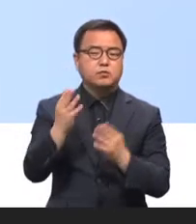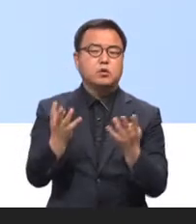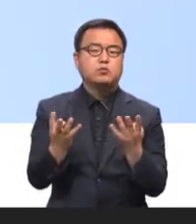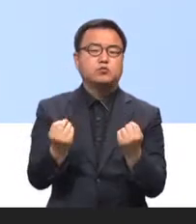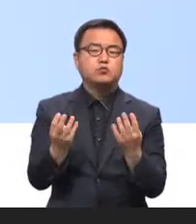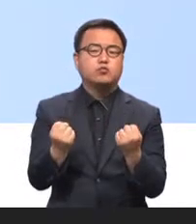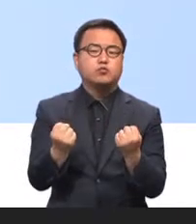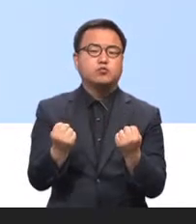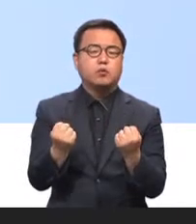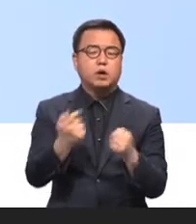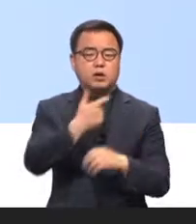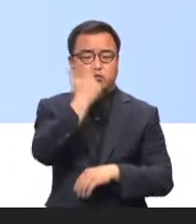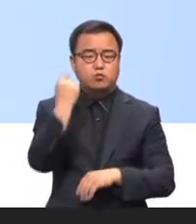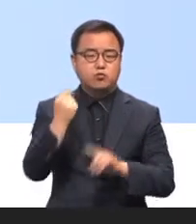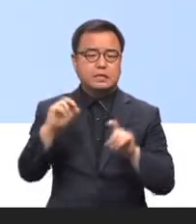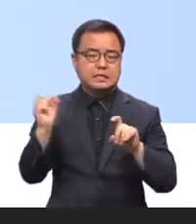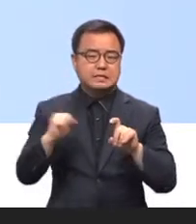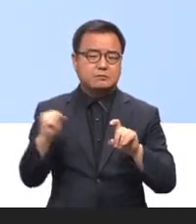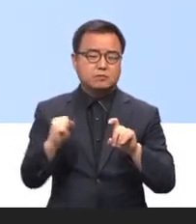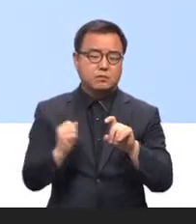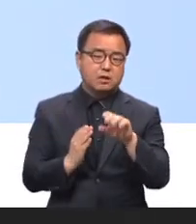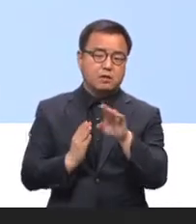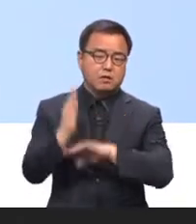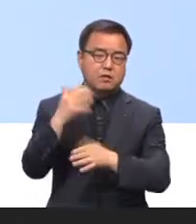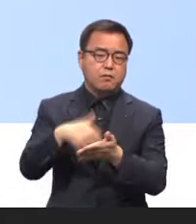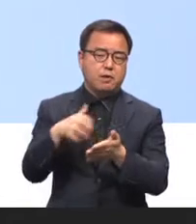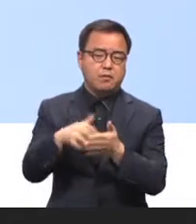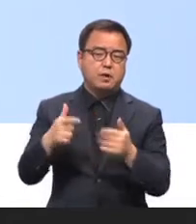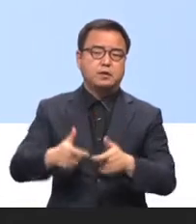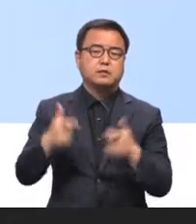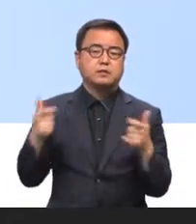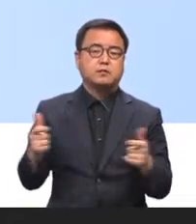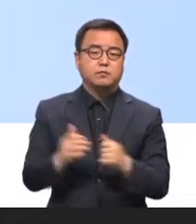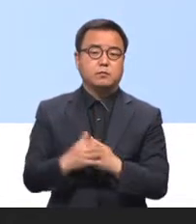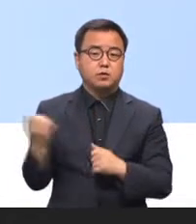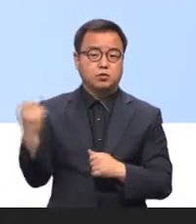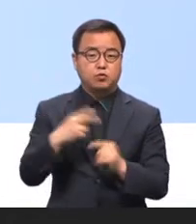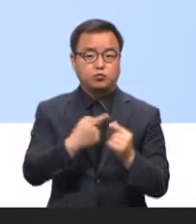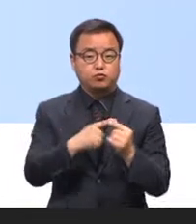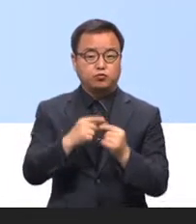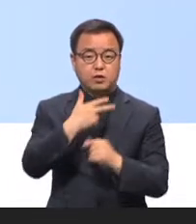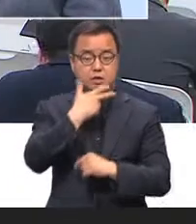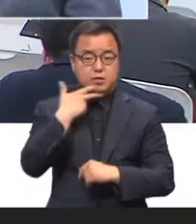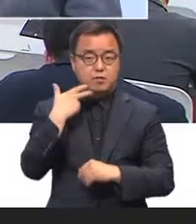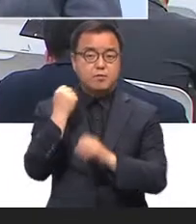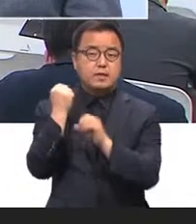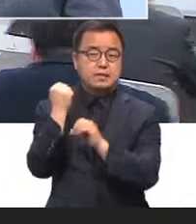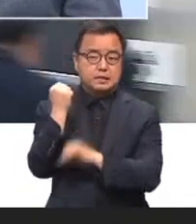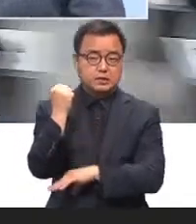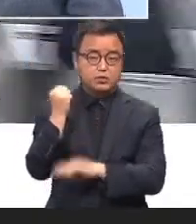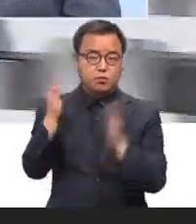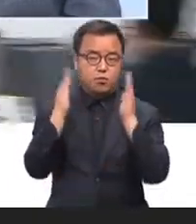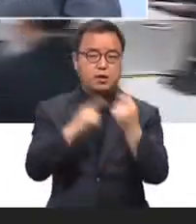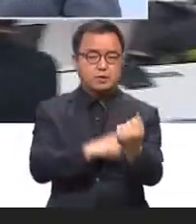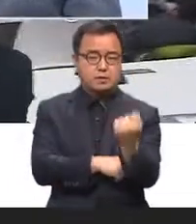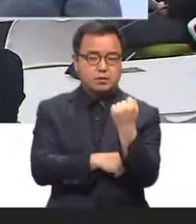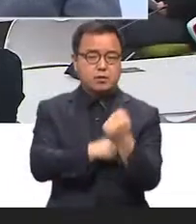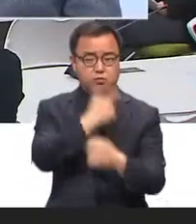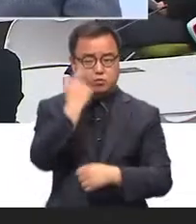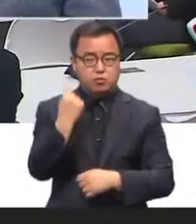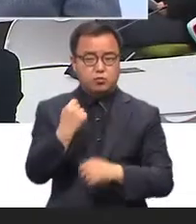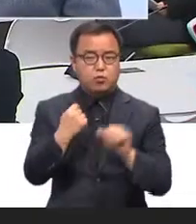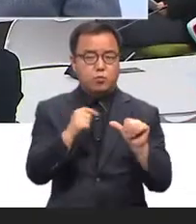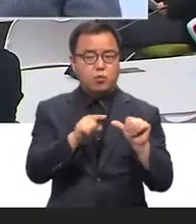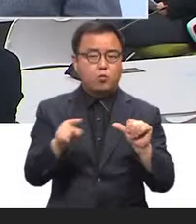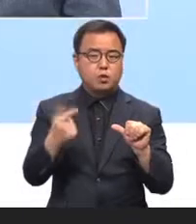02 넘었습니다 이전보다 드러난 거구요 그도 국어 영어 기초학력 미달 비율 도 옷 6%